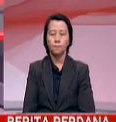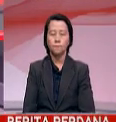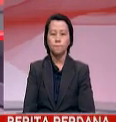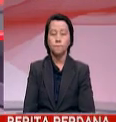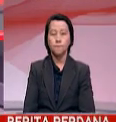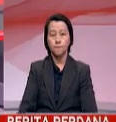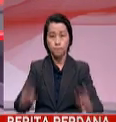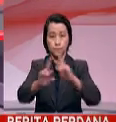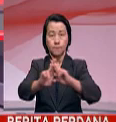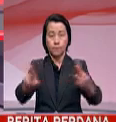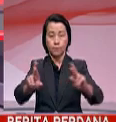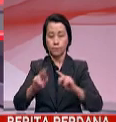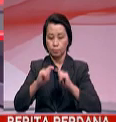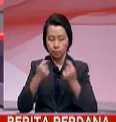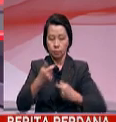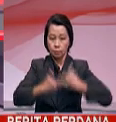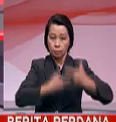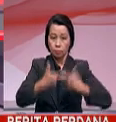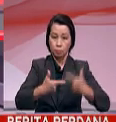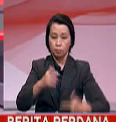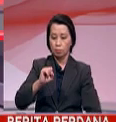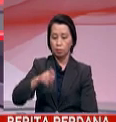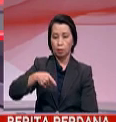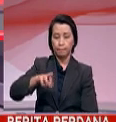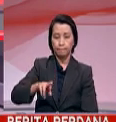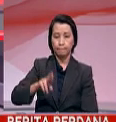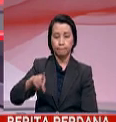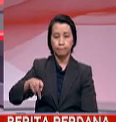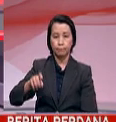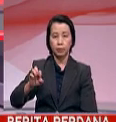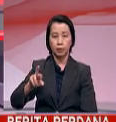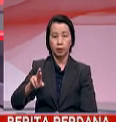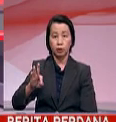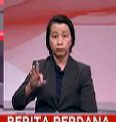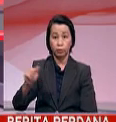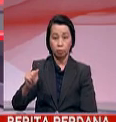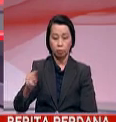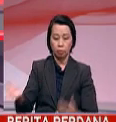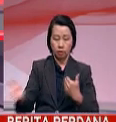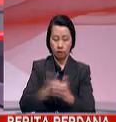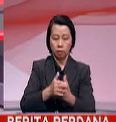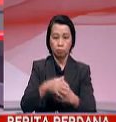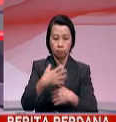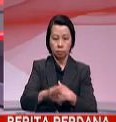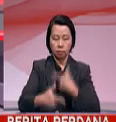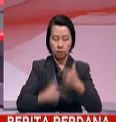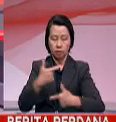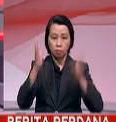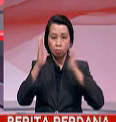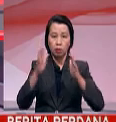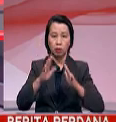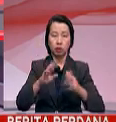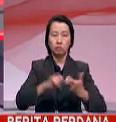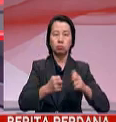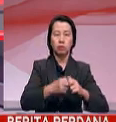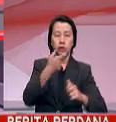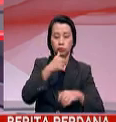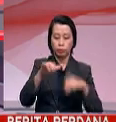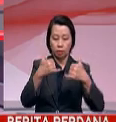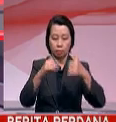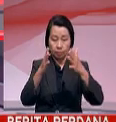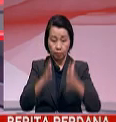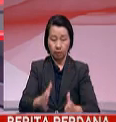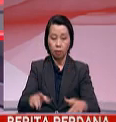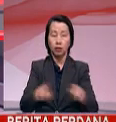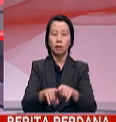Sementara itu, persediaan pasukan Liga Super PDRM FA menjelang sekembalinya Liga Malaysia terganggu kerana pemainnya